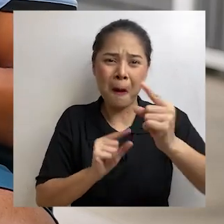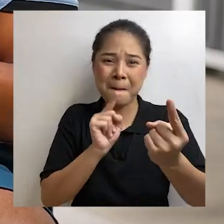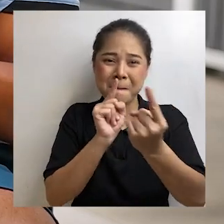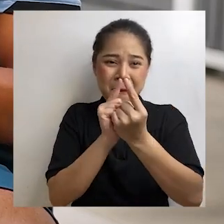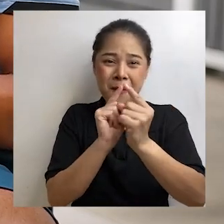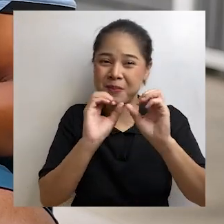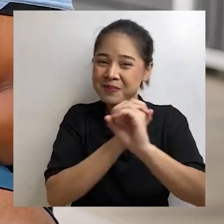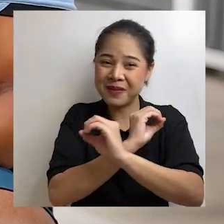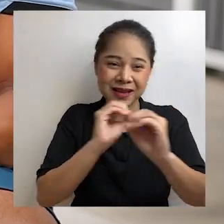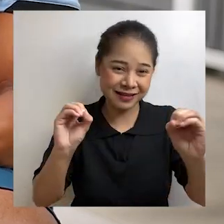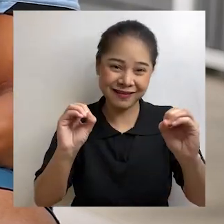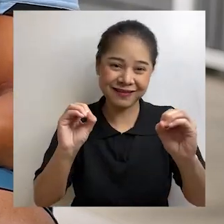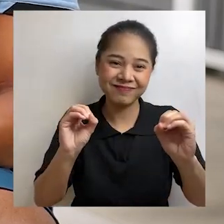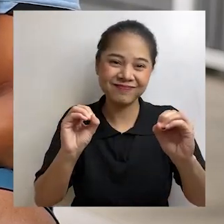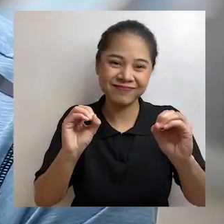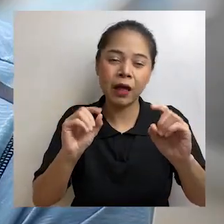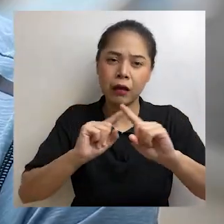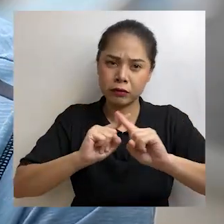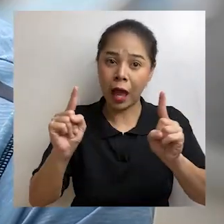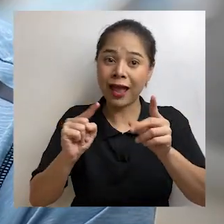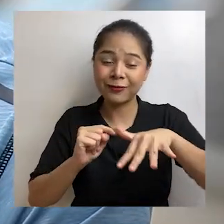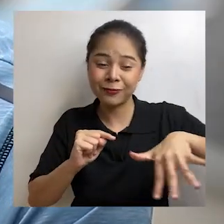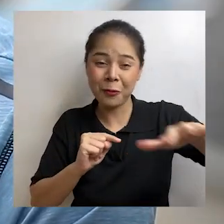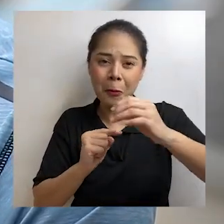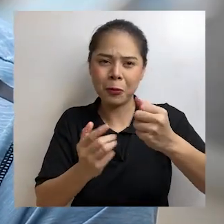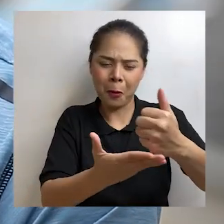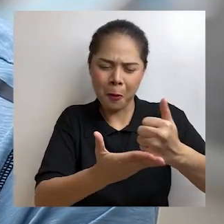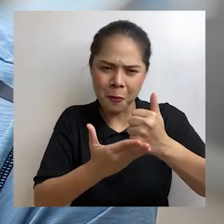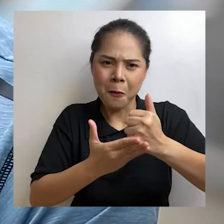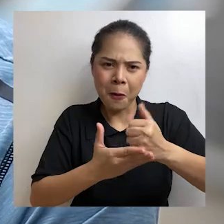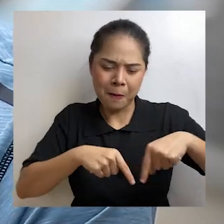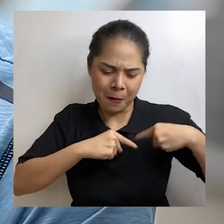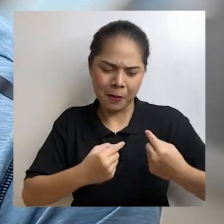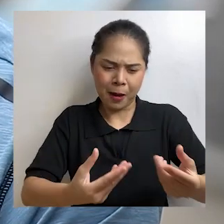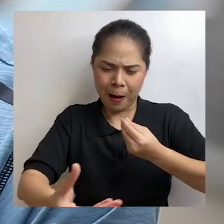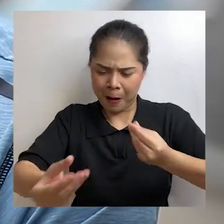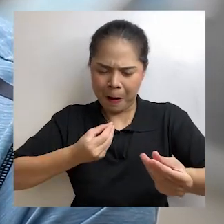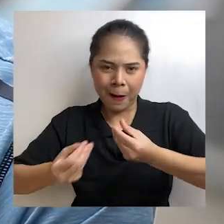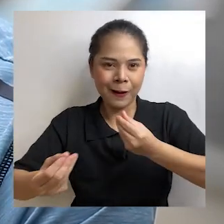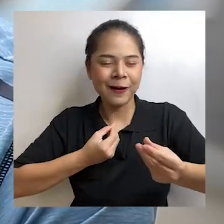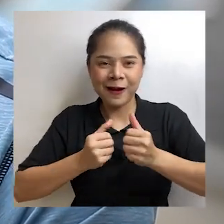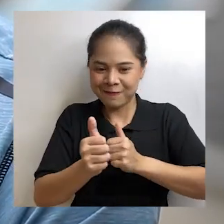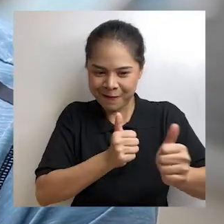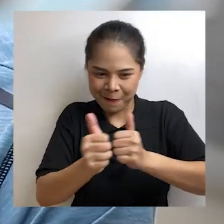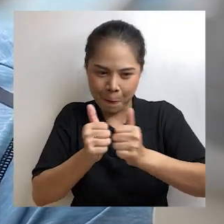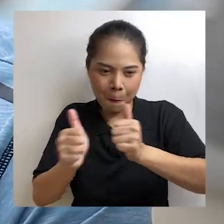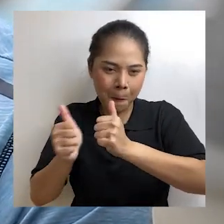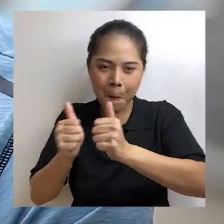ากันเราอาจจะไม่เคยเจอกันแต่ก็คอยสนับสนุนคอยเชียร์คอยให้กําลังใจในการแข่งขันในทุกๆการแข่ง